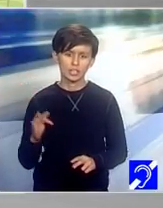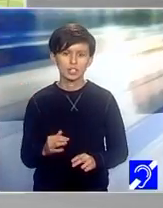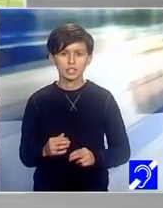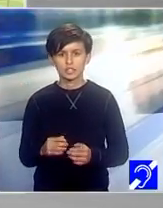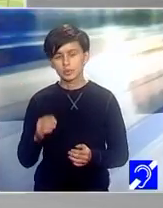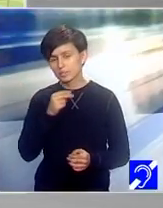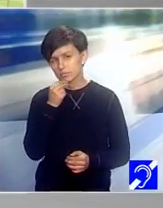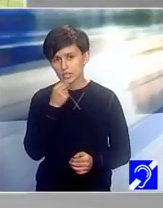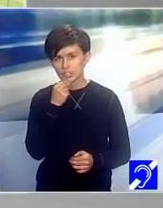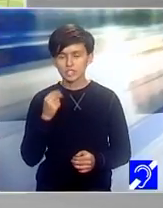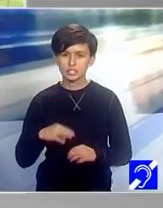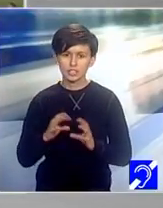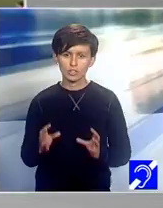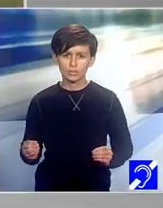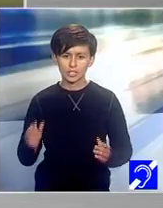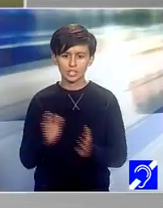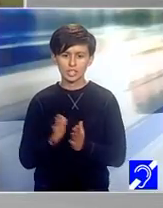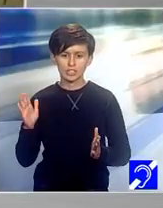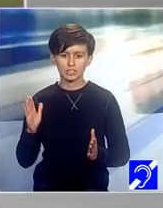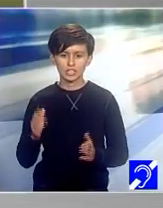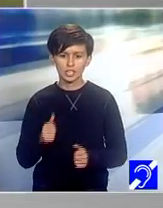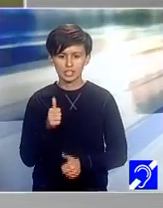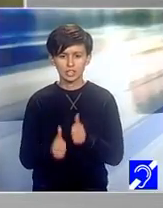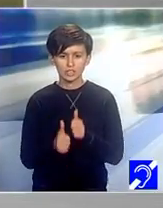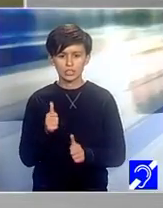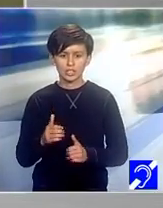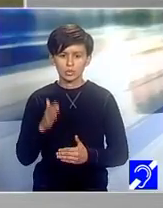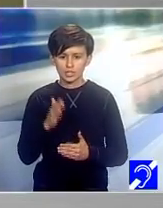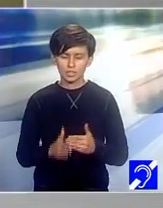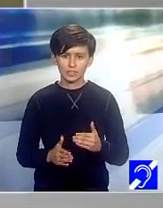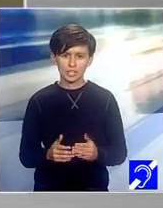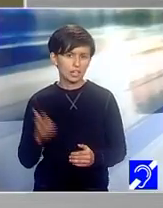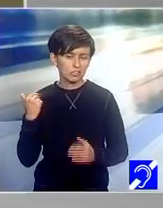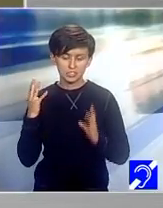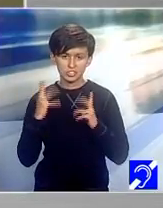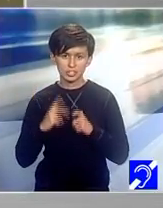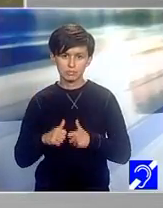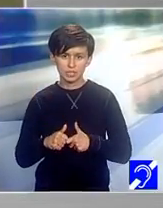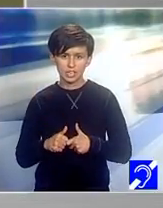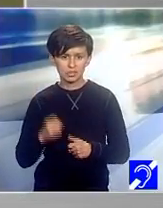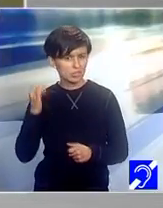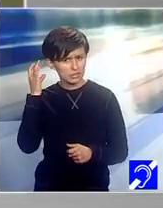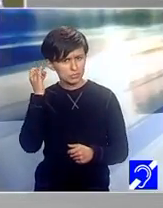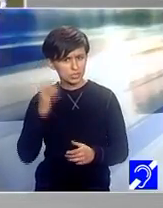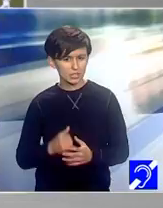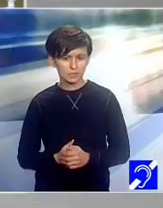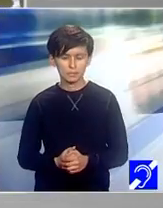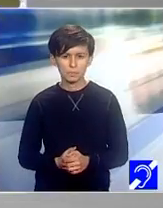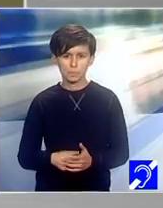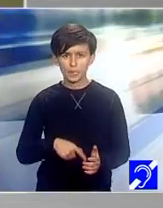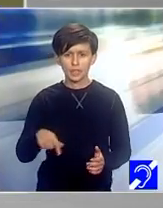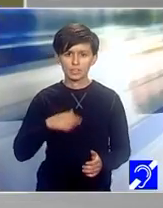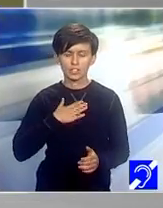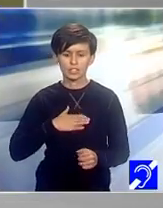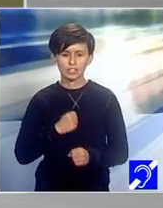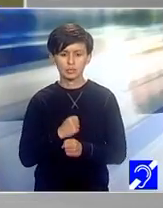final. Erau tot felul de calcule destul de încurcate. În primul rând, mă scuzați că vă întrerup. În primul rând, am dorit să jucăm fotbal